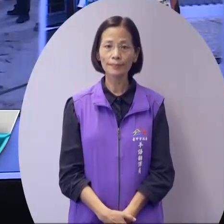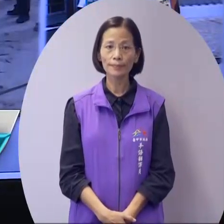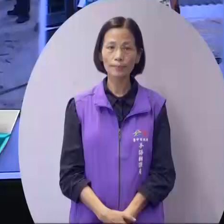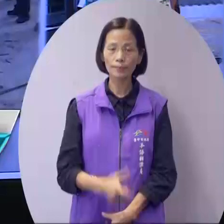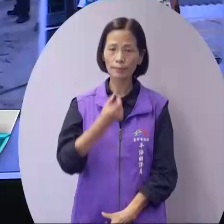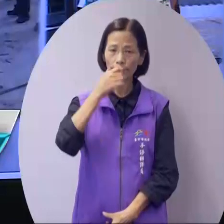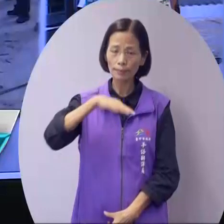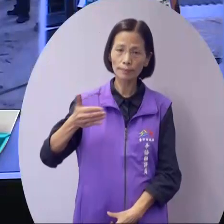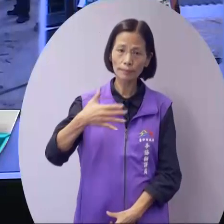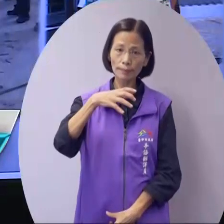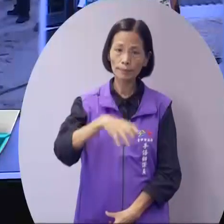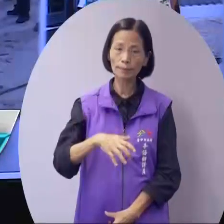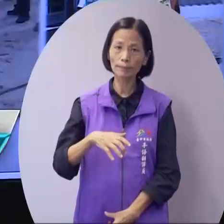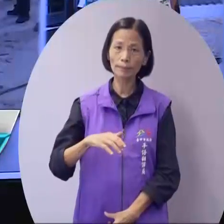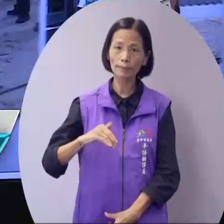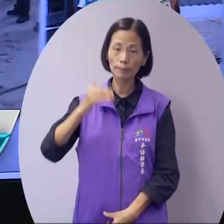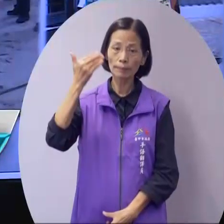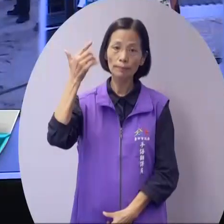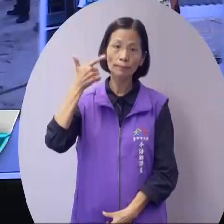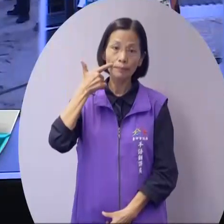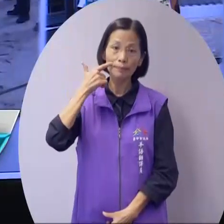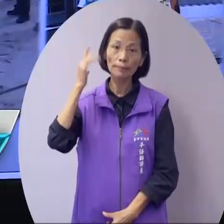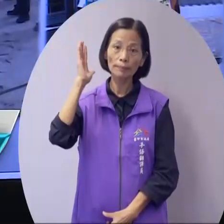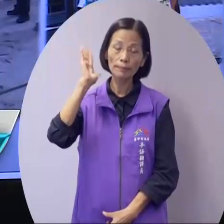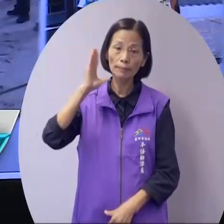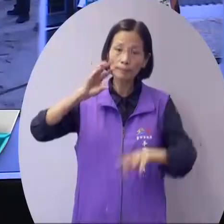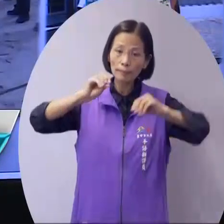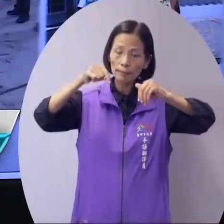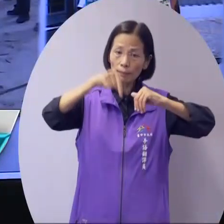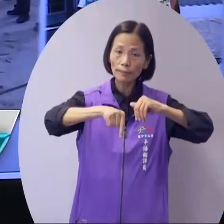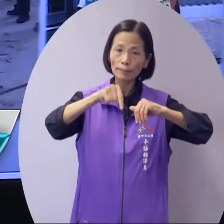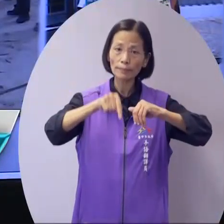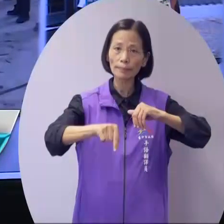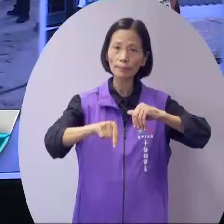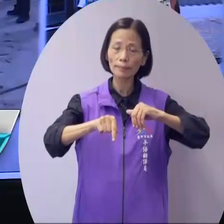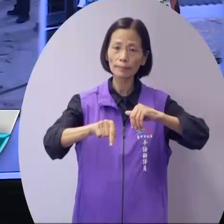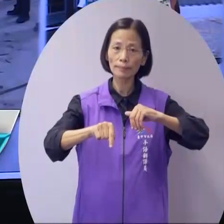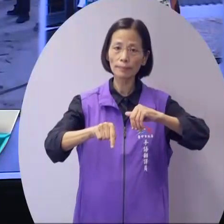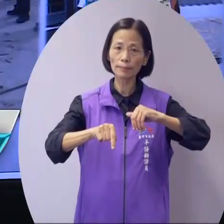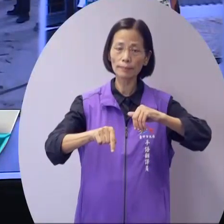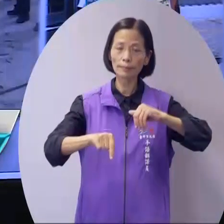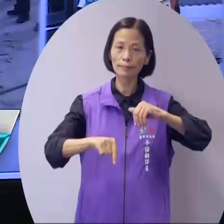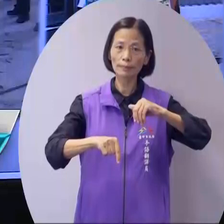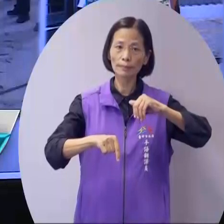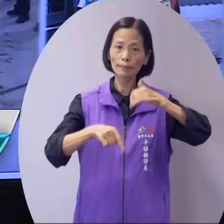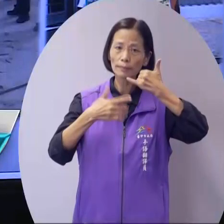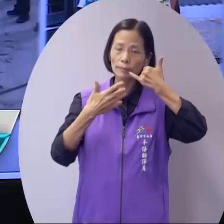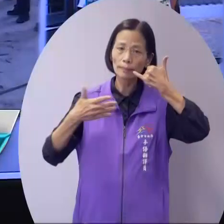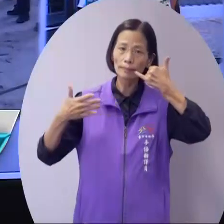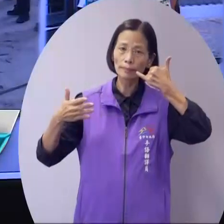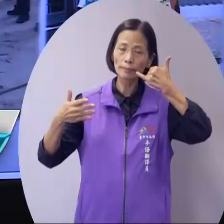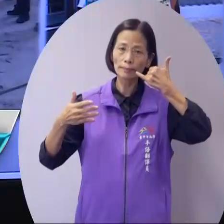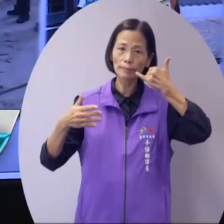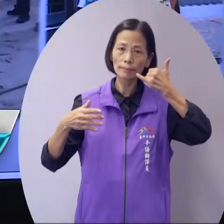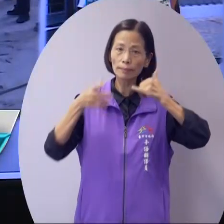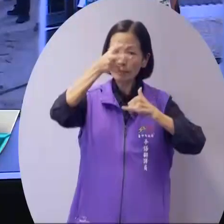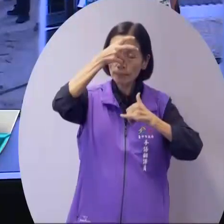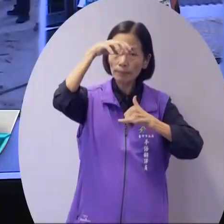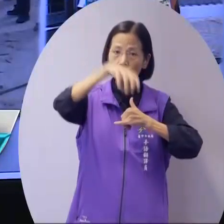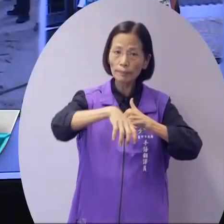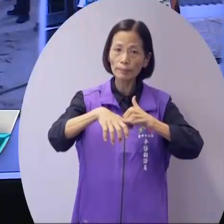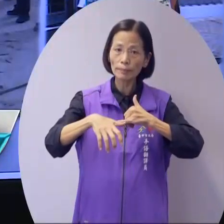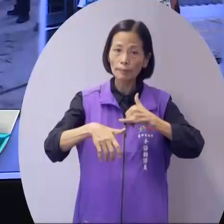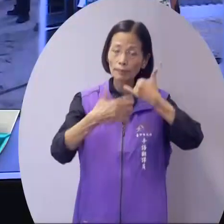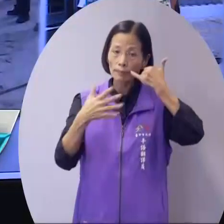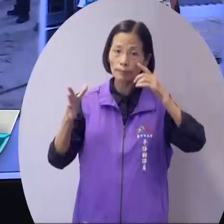武器一港及高美湿地部分，那这部分我们海之所呢，配合海